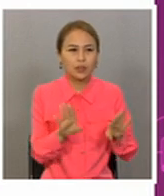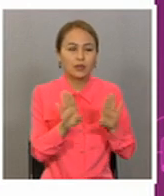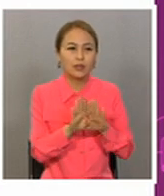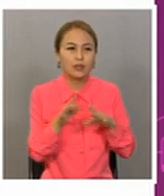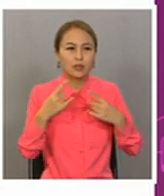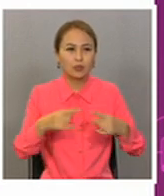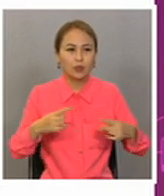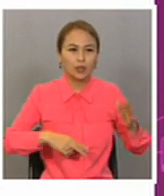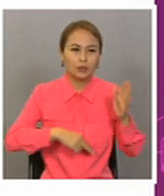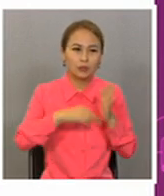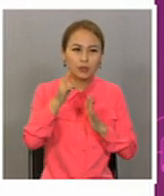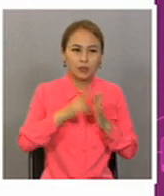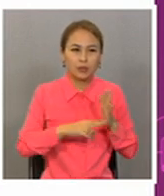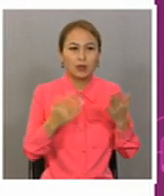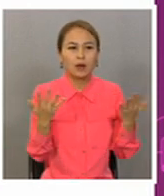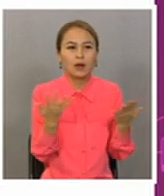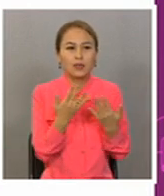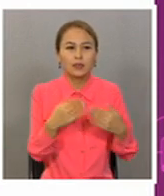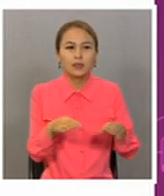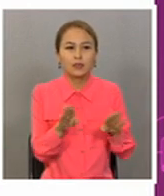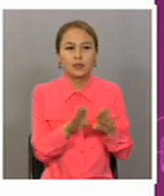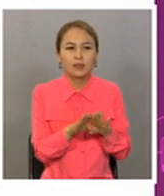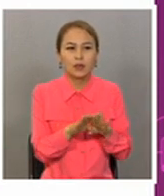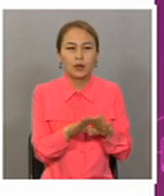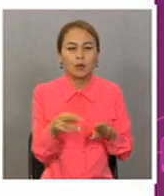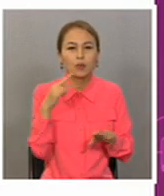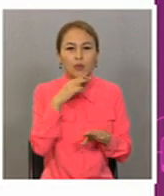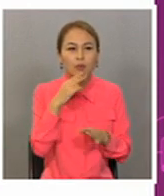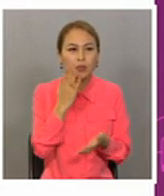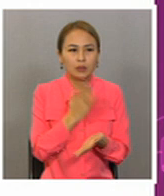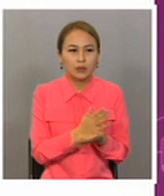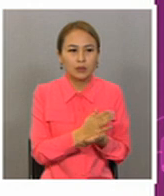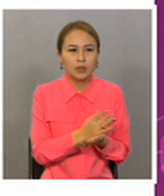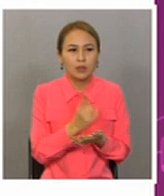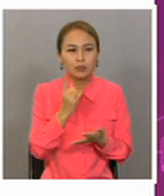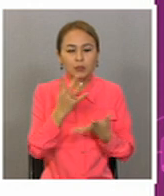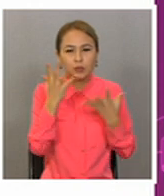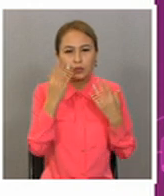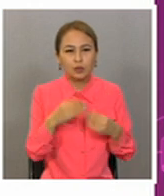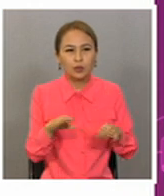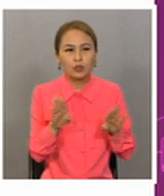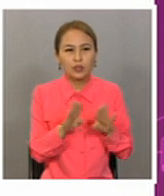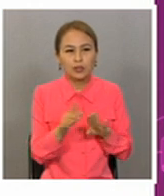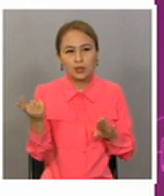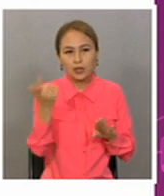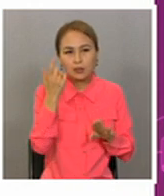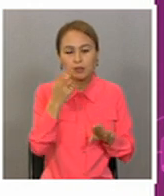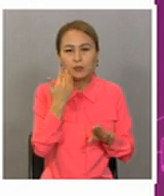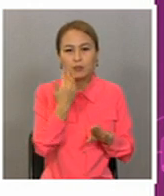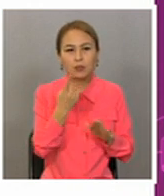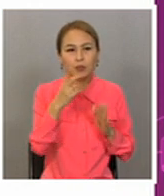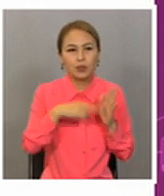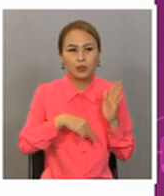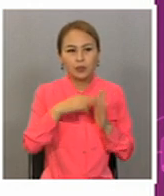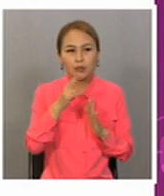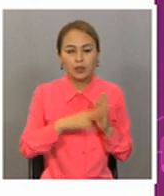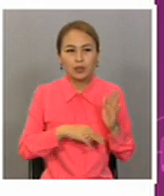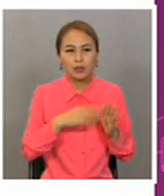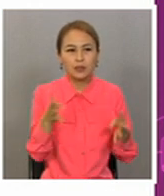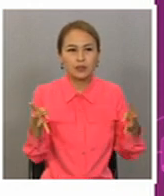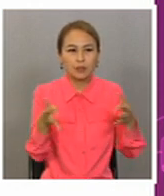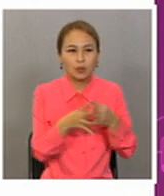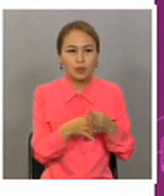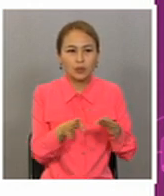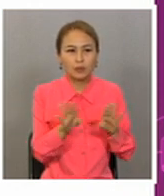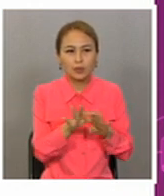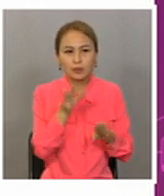зауыттағы нәрселерді бояйтын бояулардың қай-қайсысы да у болады. Бір күні қожасы Кәрімге бір бояуды араластырып